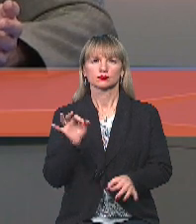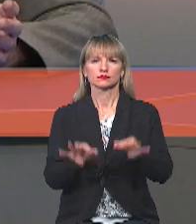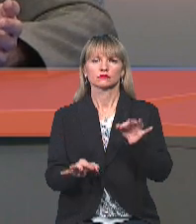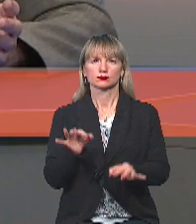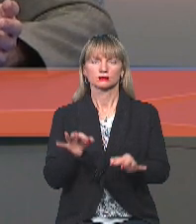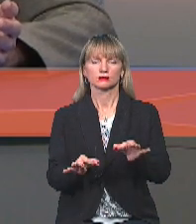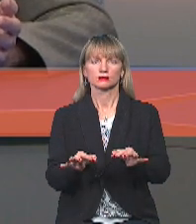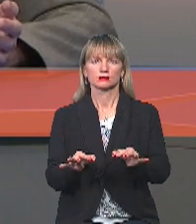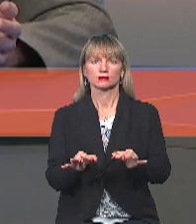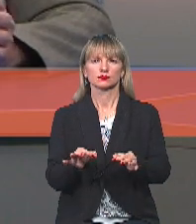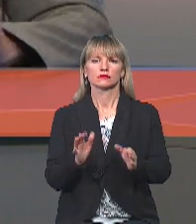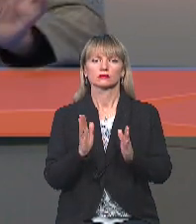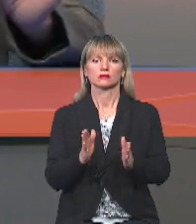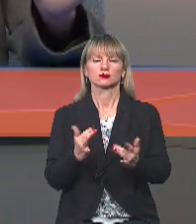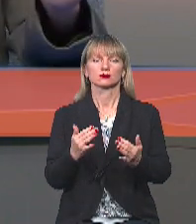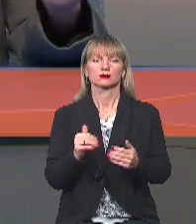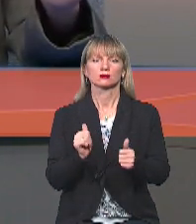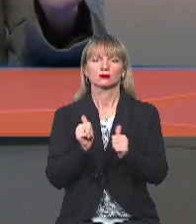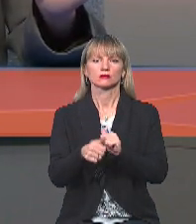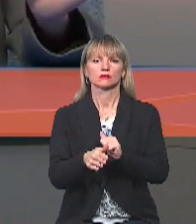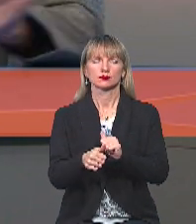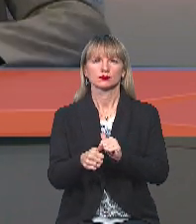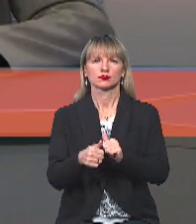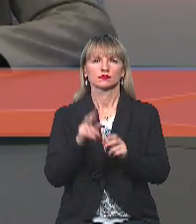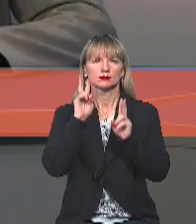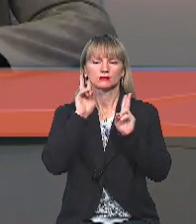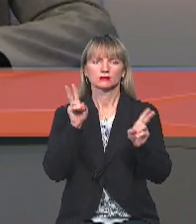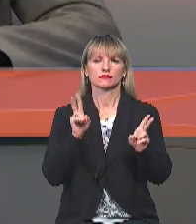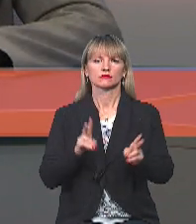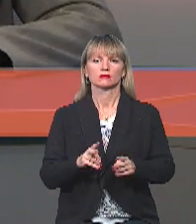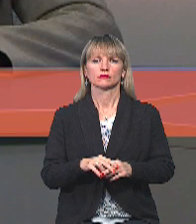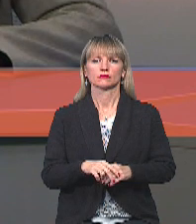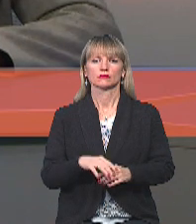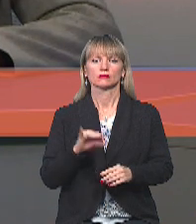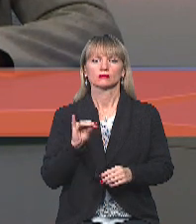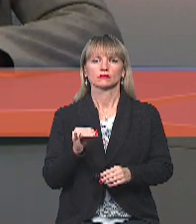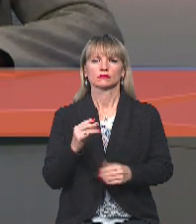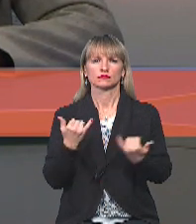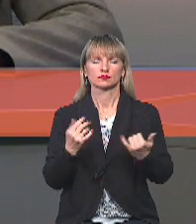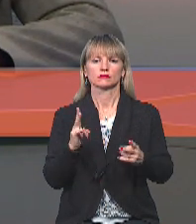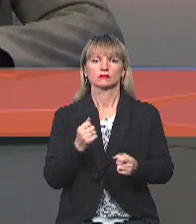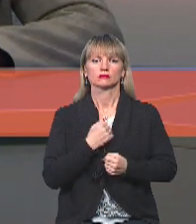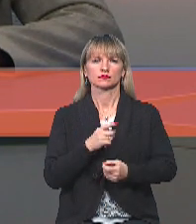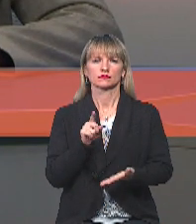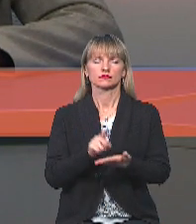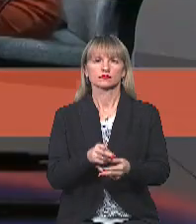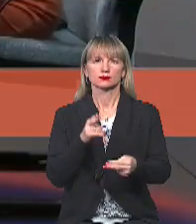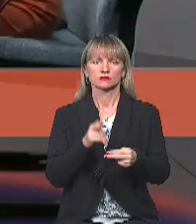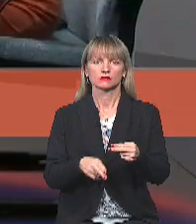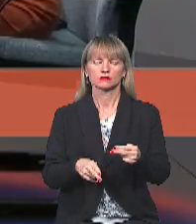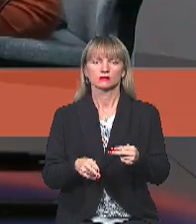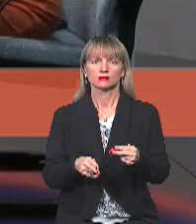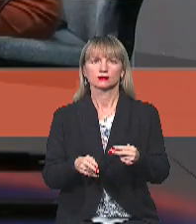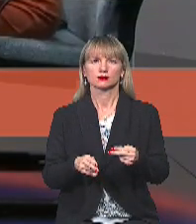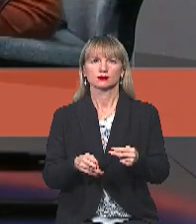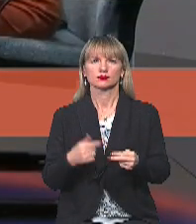судовому засіданні. Скільки їх ще попереду, невідомо. Ну, тому зараз, на жаль, маємо завершувати. Я